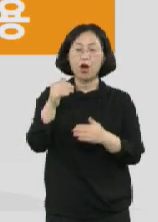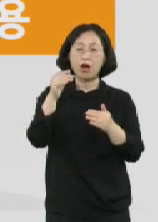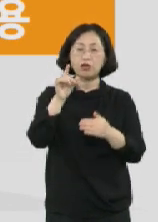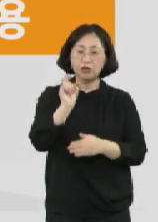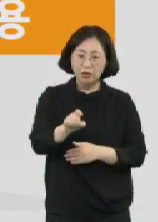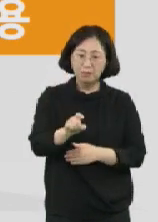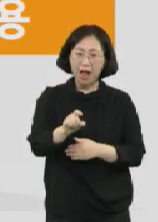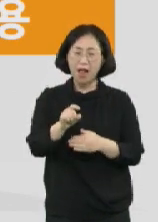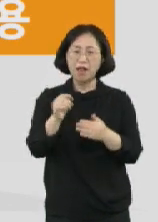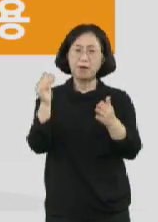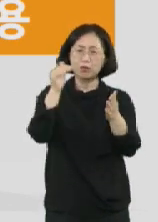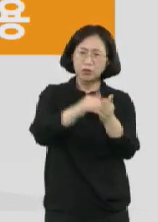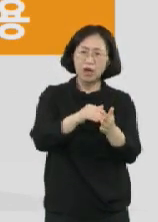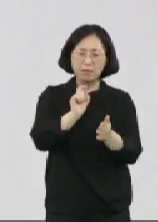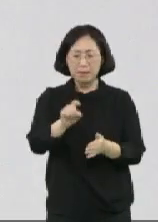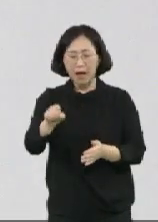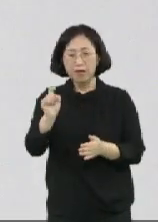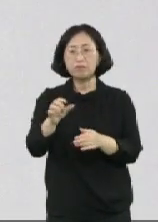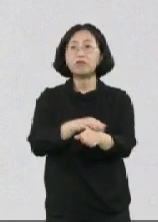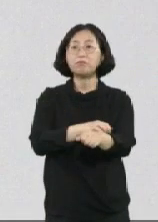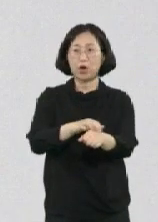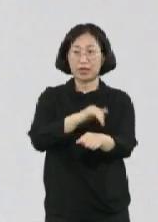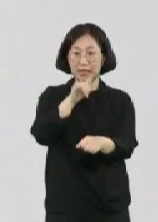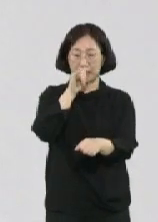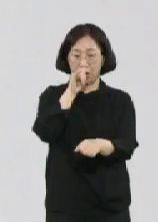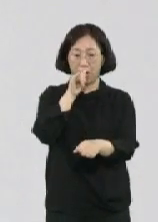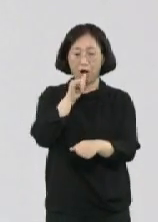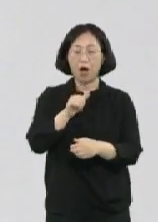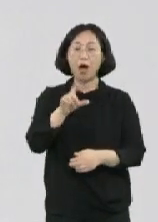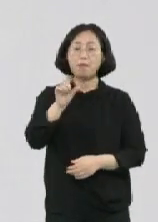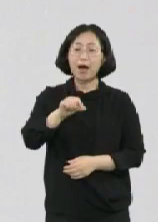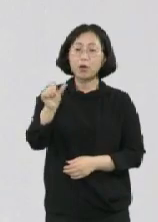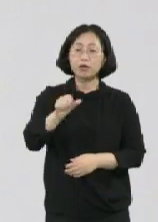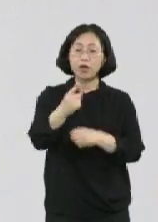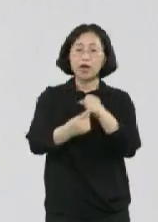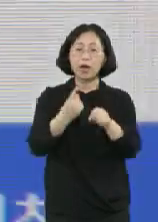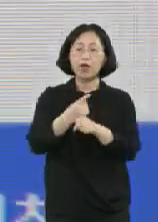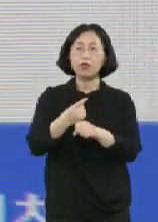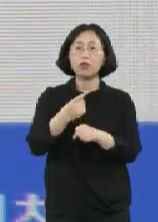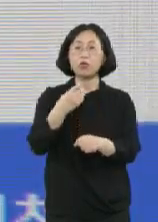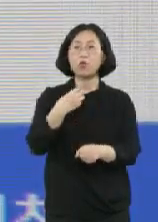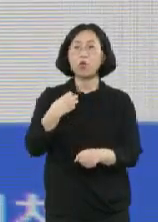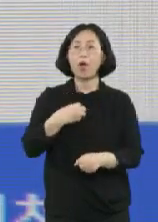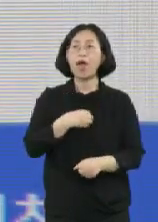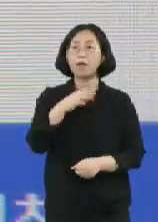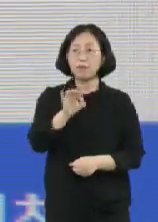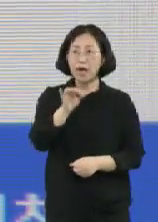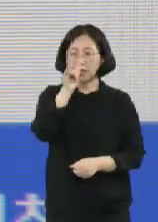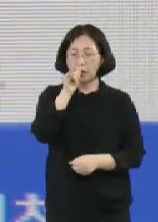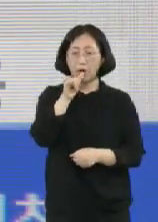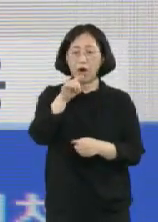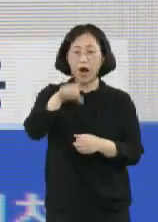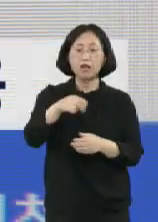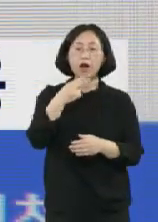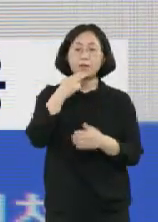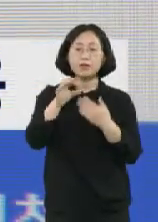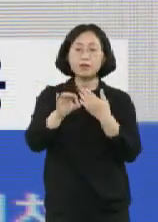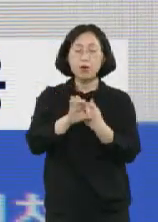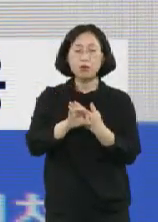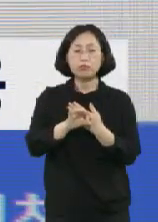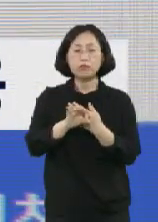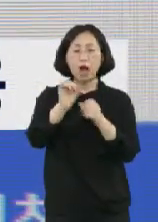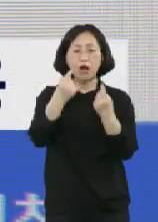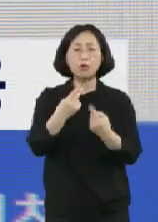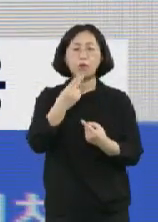버튼을 눌러야 하는 번거로움이 있습니다. 또한 15,000원의 연회비를 부담해야 하고 미발급 환승 시 민원